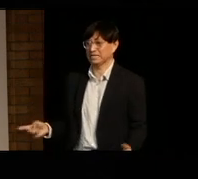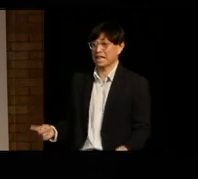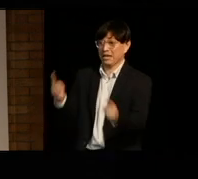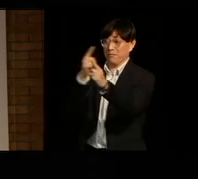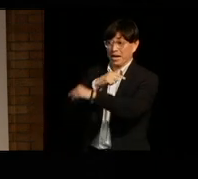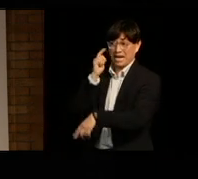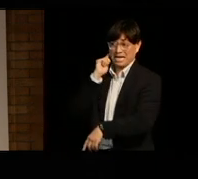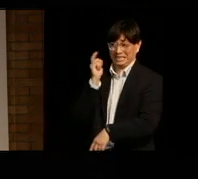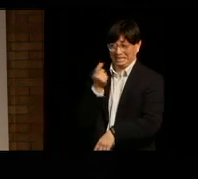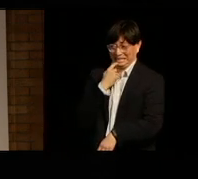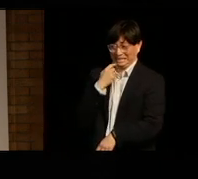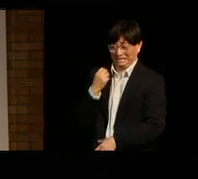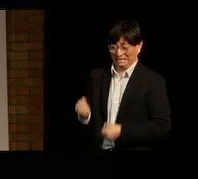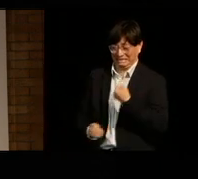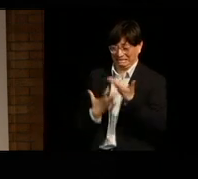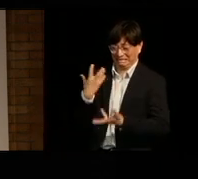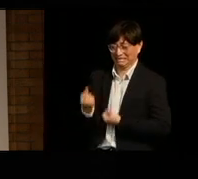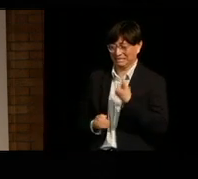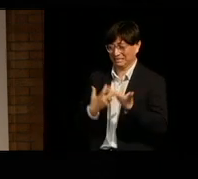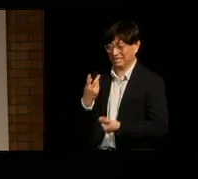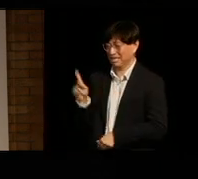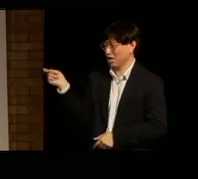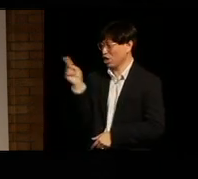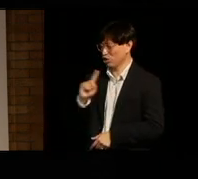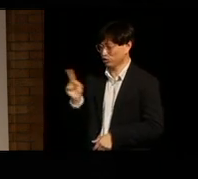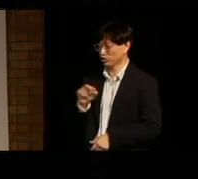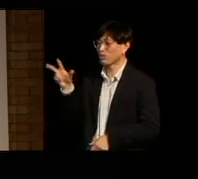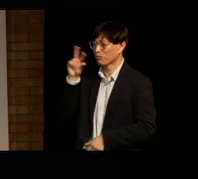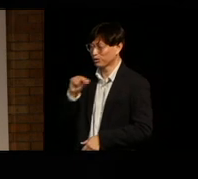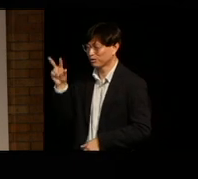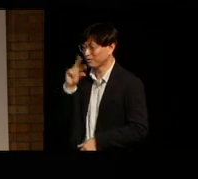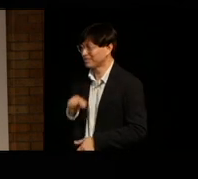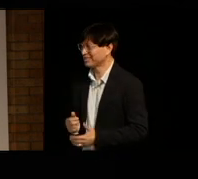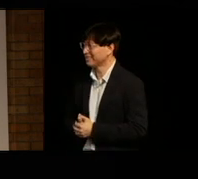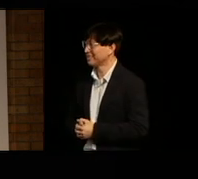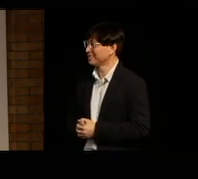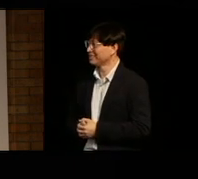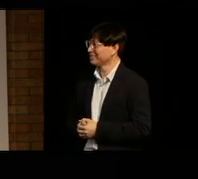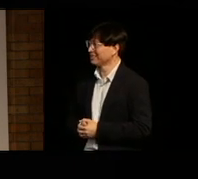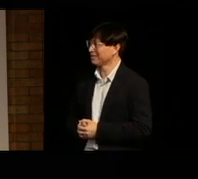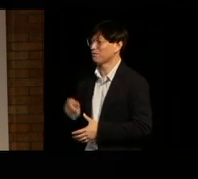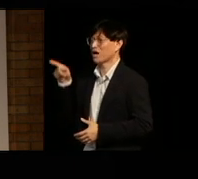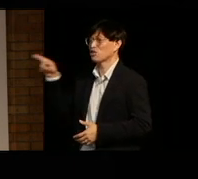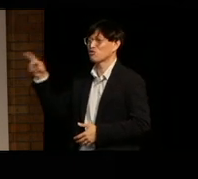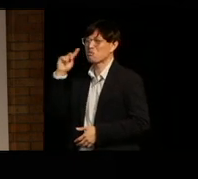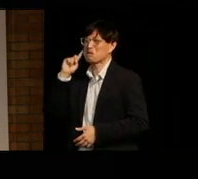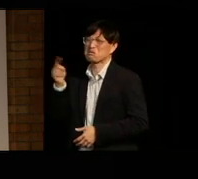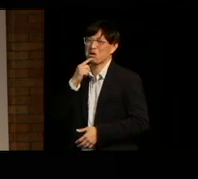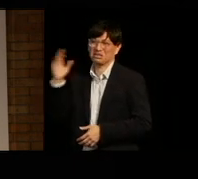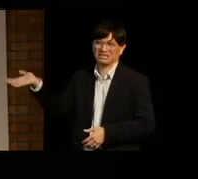peccano come tutti Non se possono confessare o peggio ancora gli viene detto vabbè ma te sei